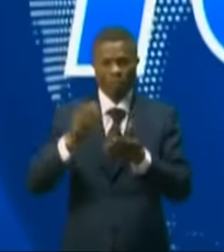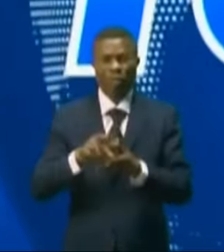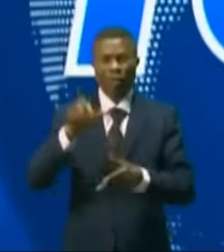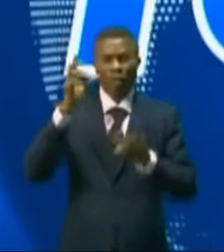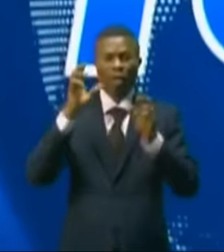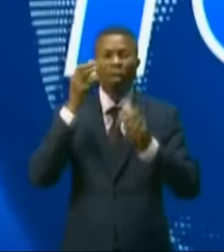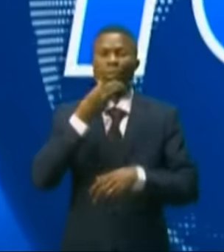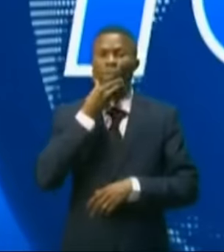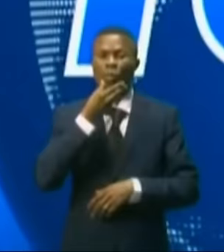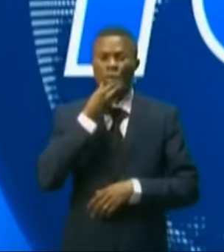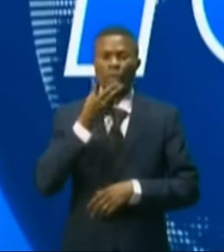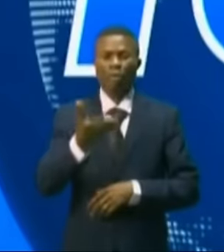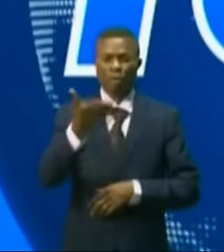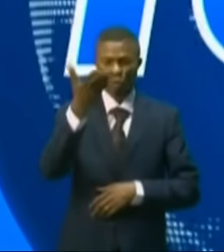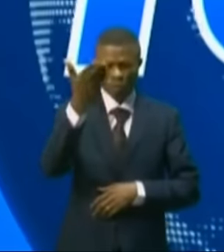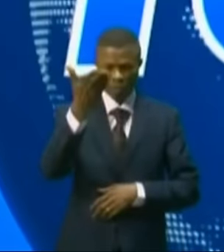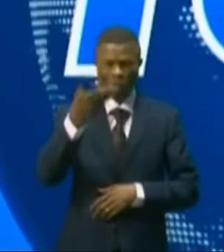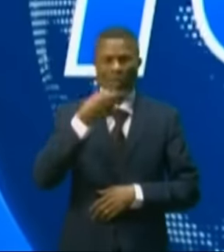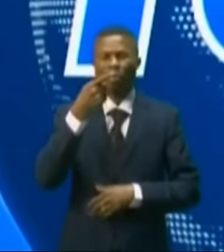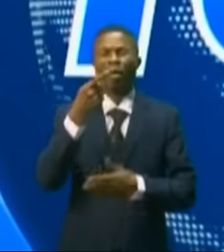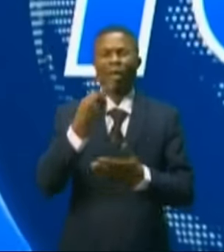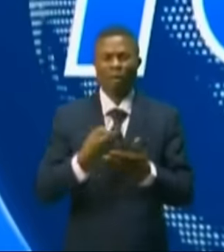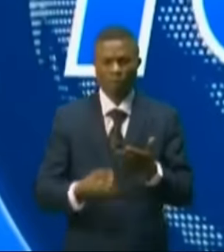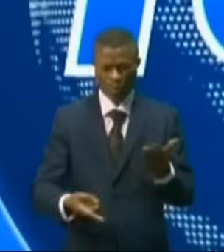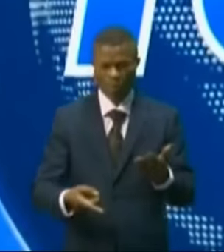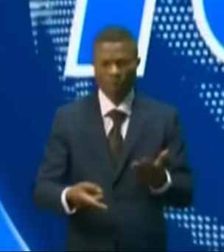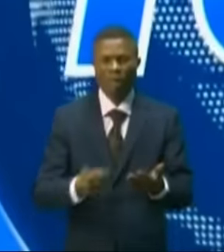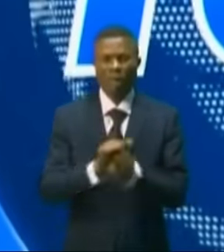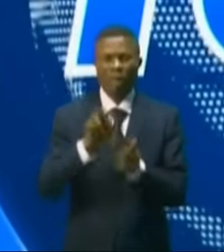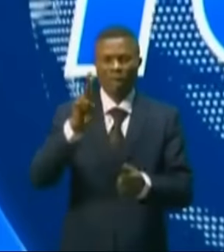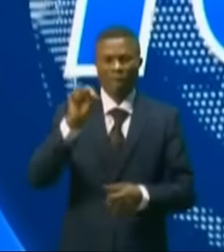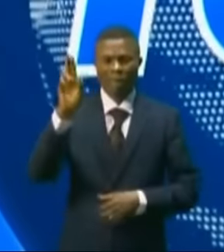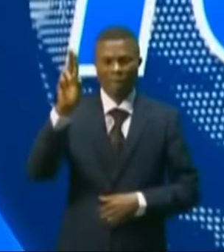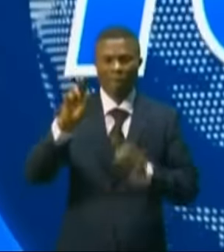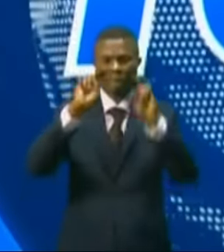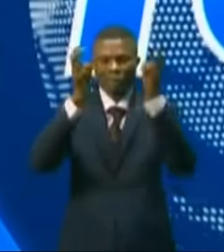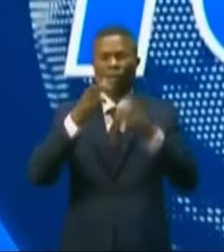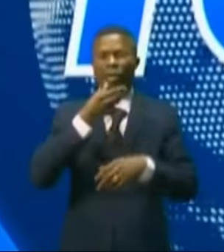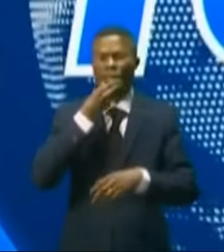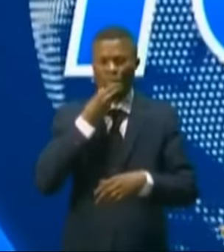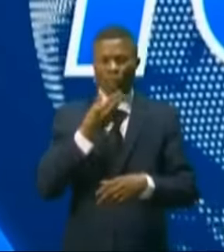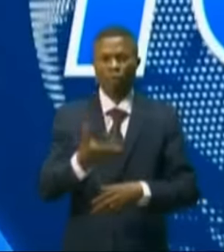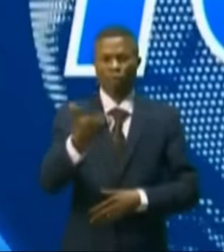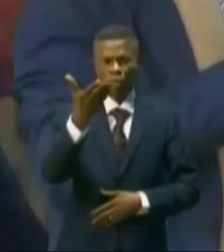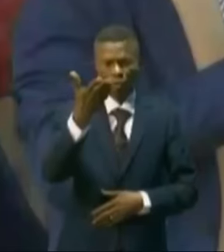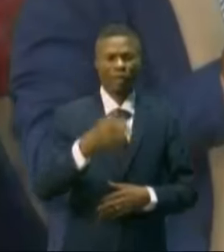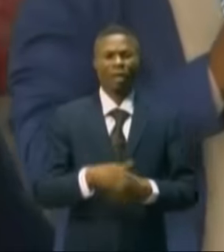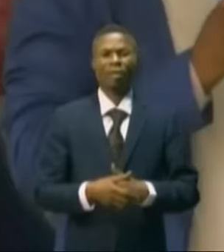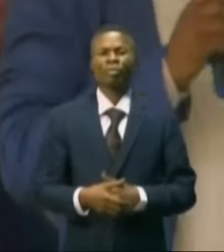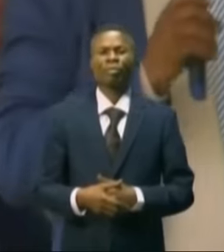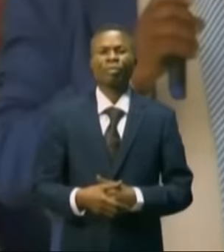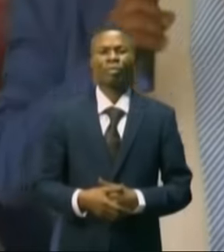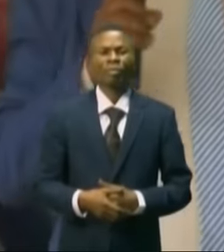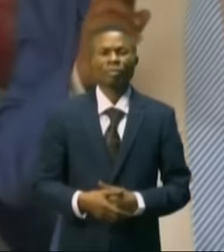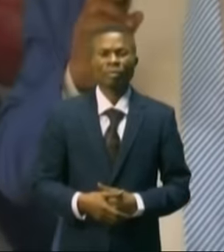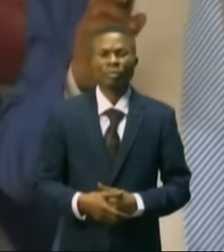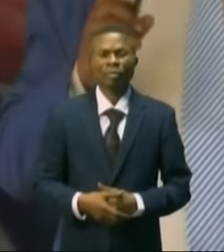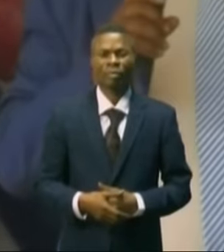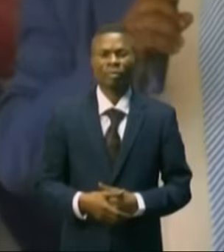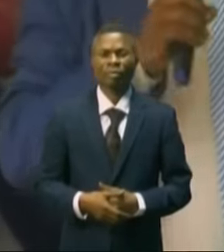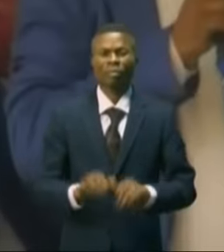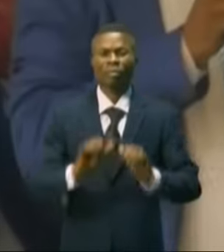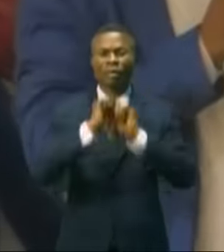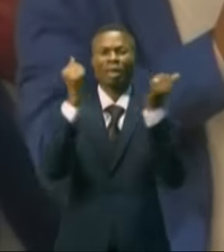Mbujimayi. Gédéon Kabamba et Jeff Chiocha de la RTNC Mbujimayi ont signé ce reportage. L'Agence nationale pour